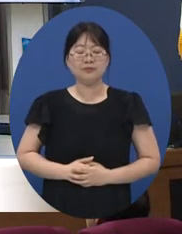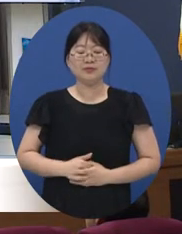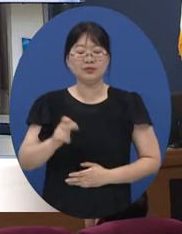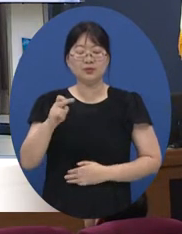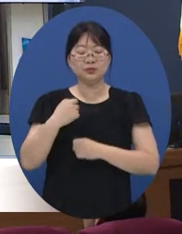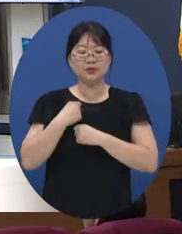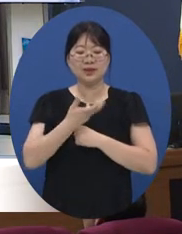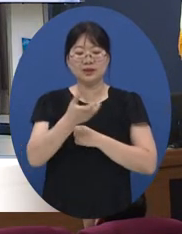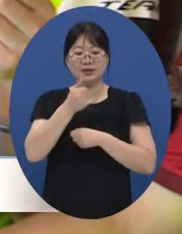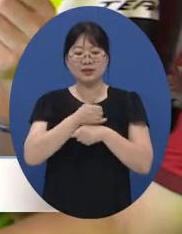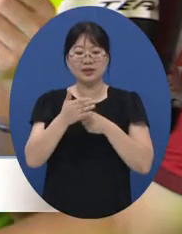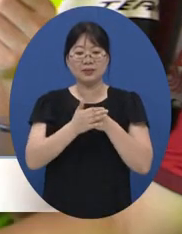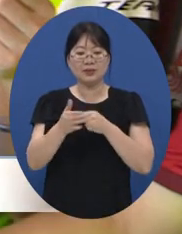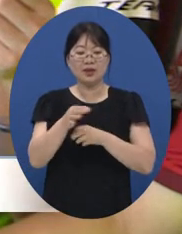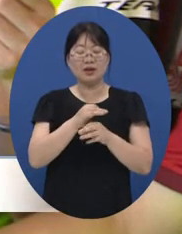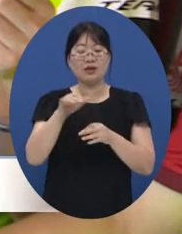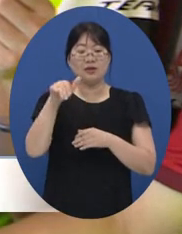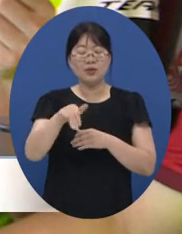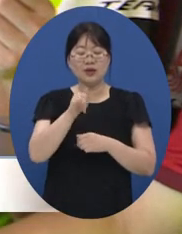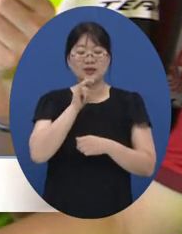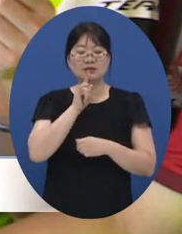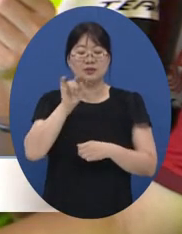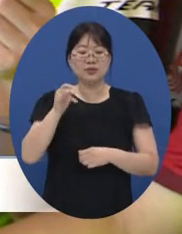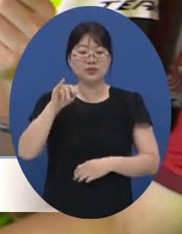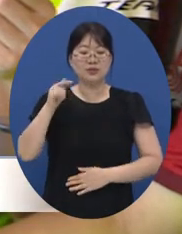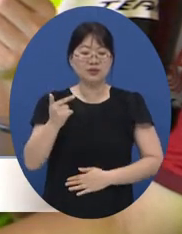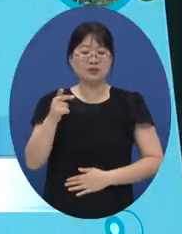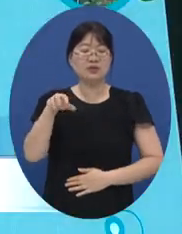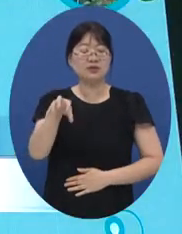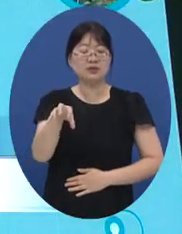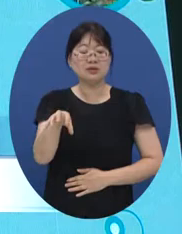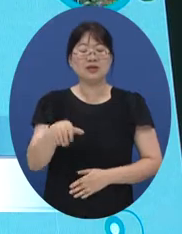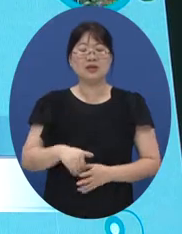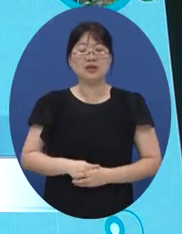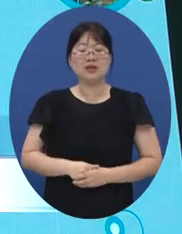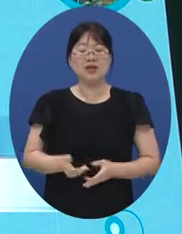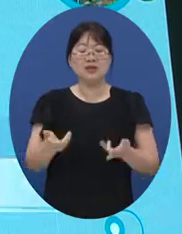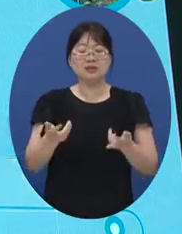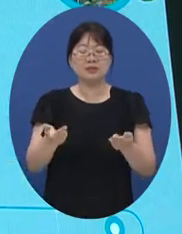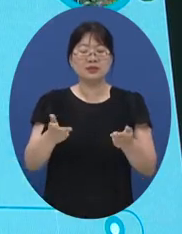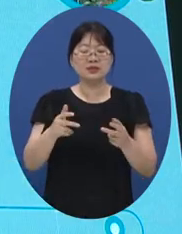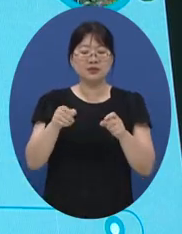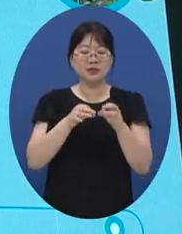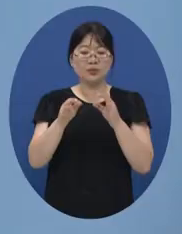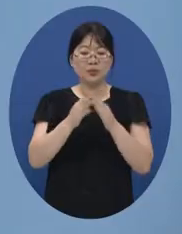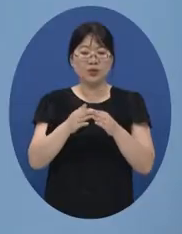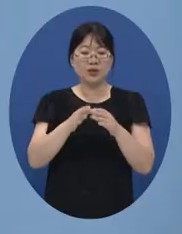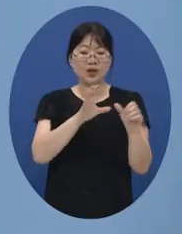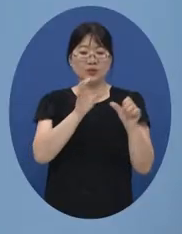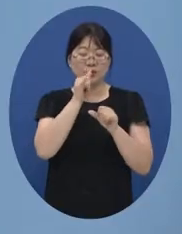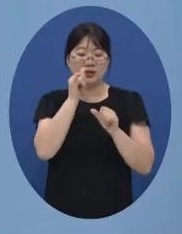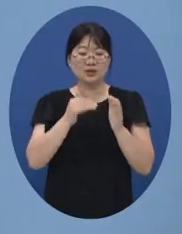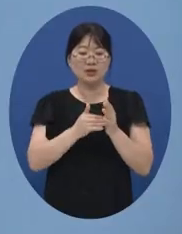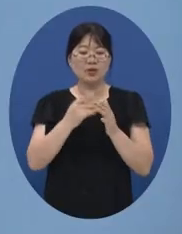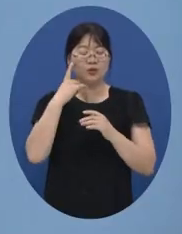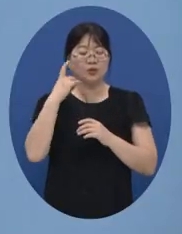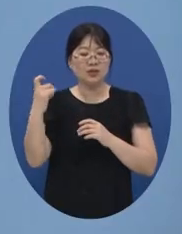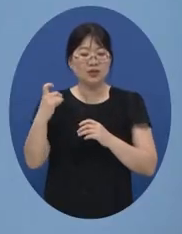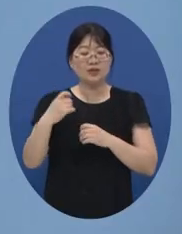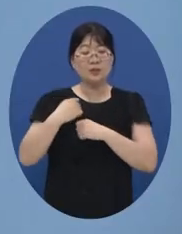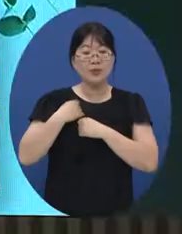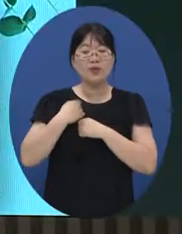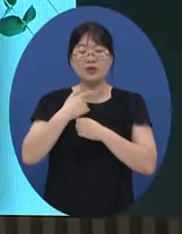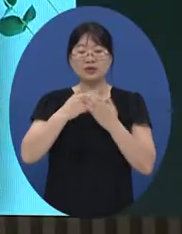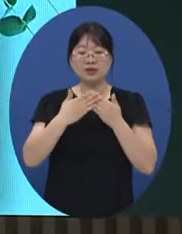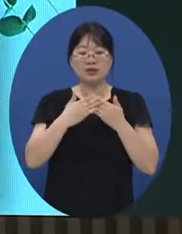군부대가 이전하면서 상권이 침체된 포천시 화동로. 빈 점포를 활용한 청년 창업 지원과 추억의 병영